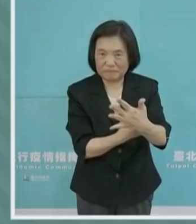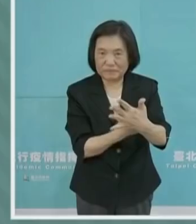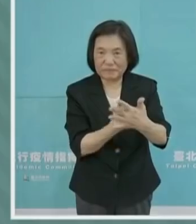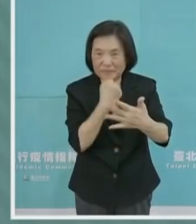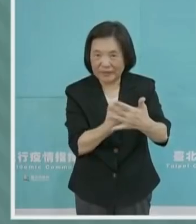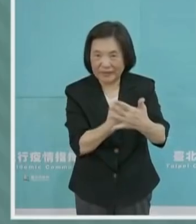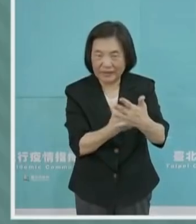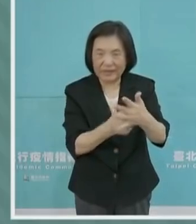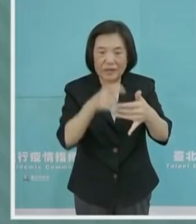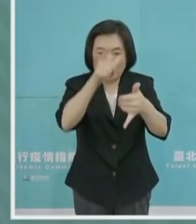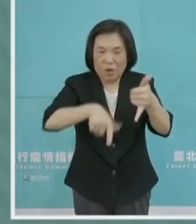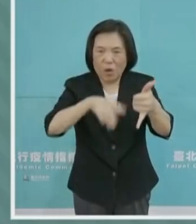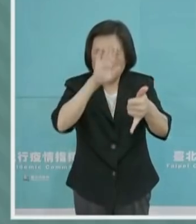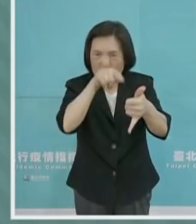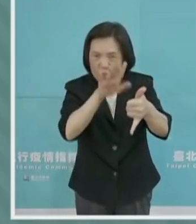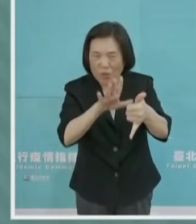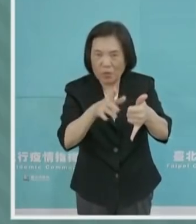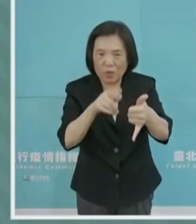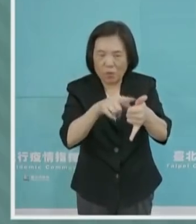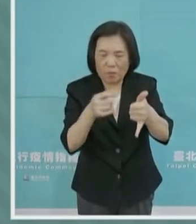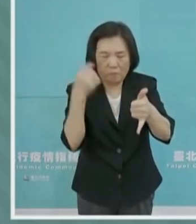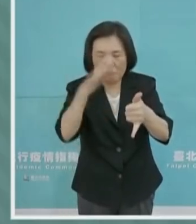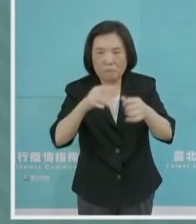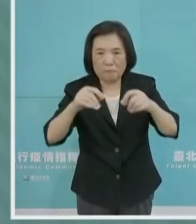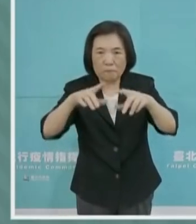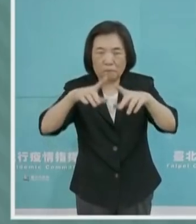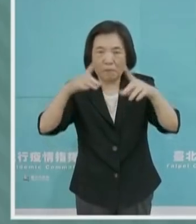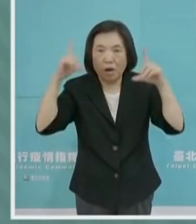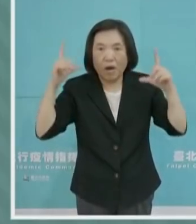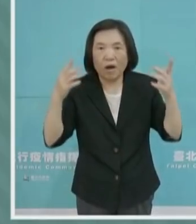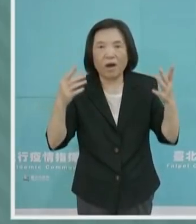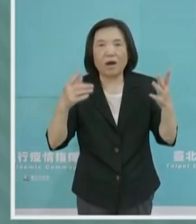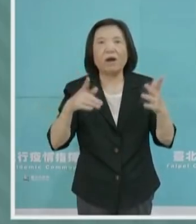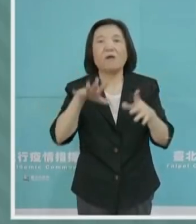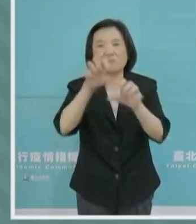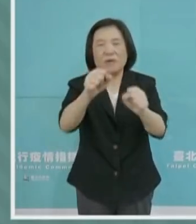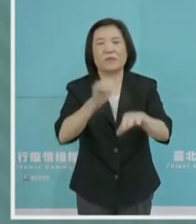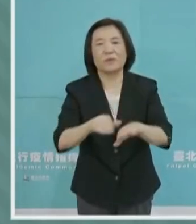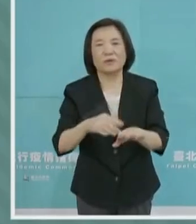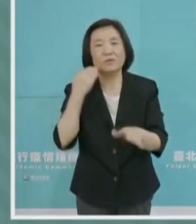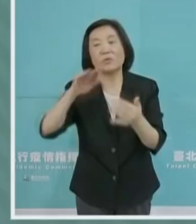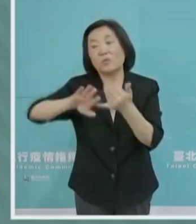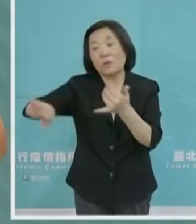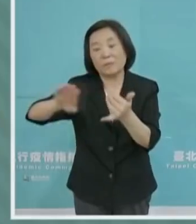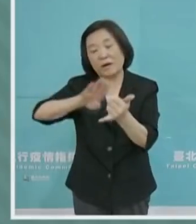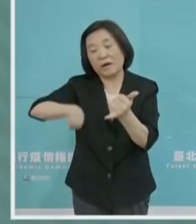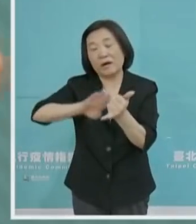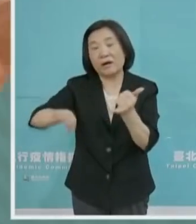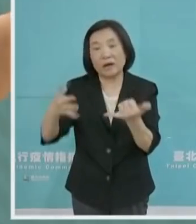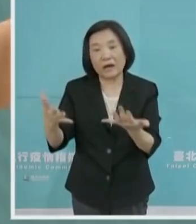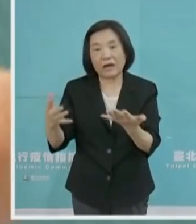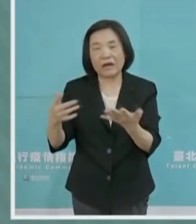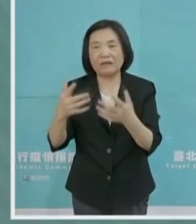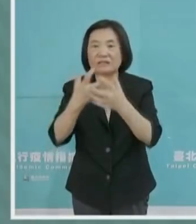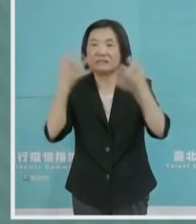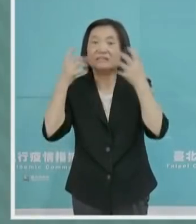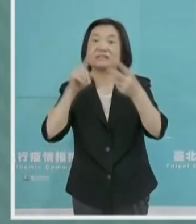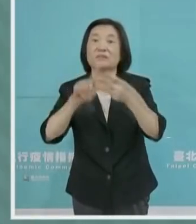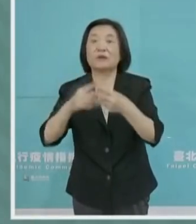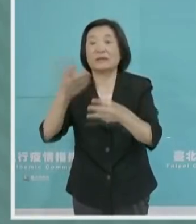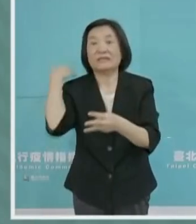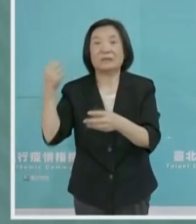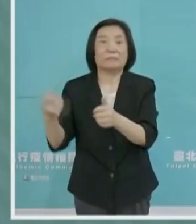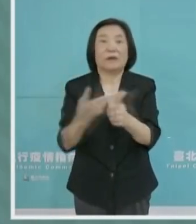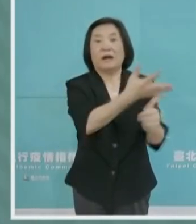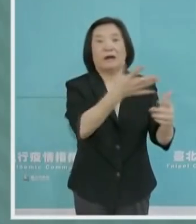个一个挑出来会歼灭掉。可是问题是哦，他如果从外县市进来，那还是一样，一个狮子王就可以造成一大